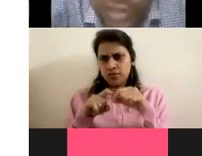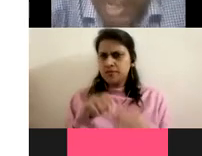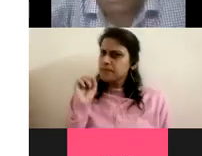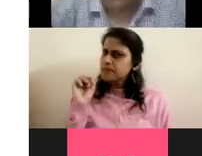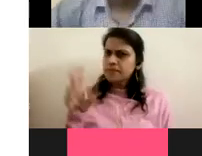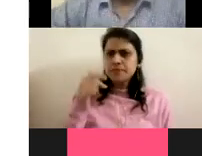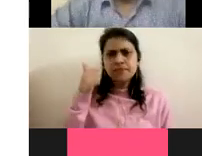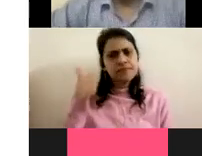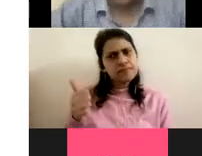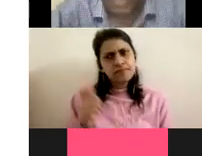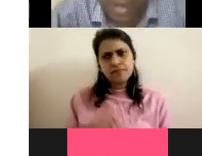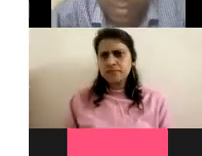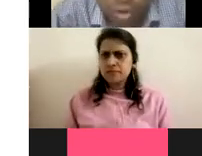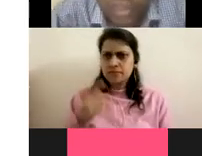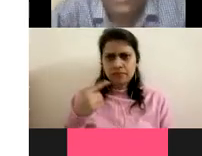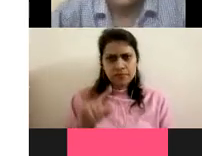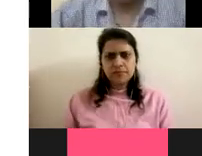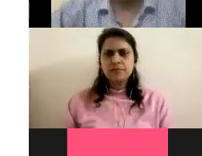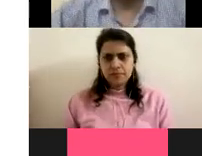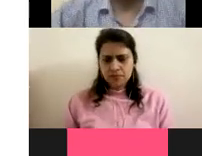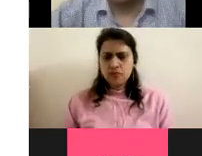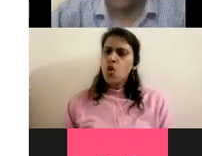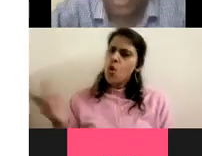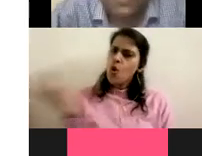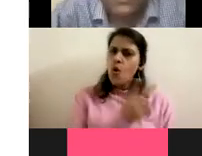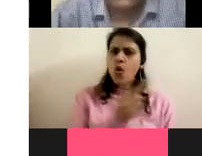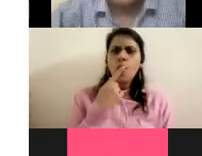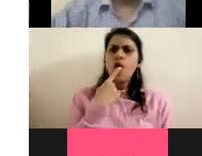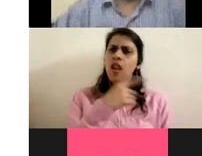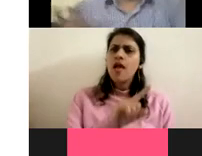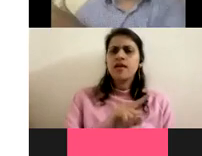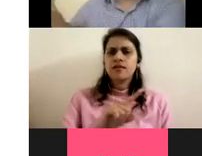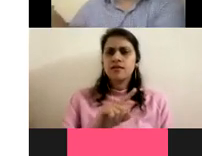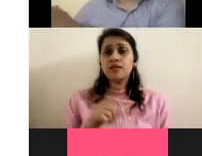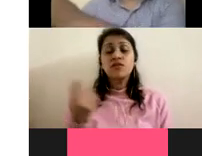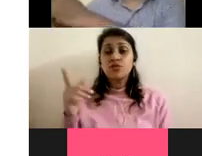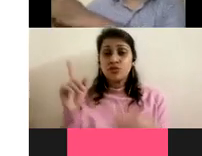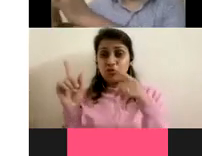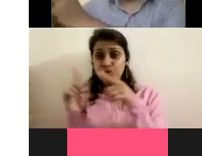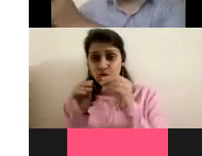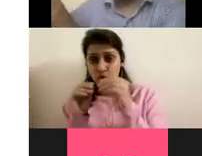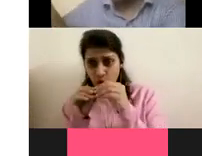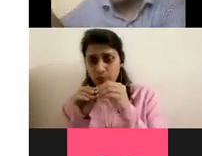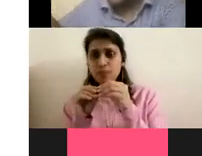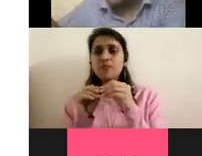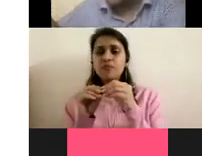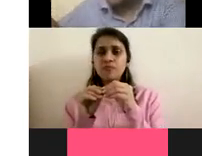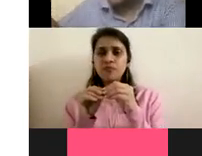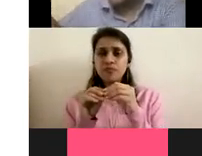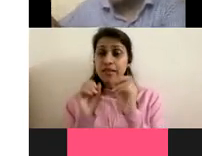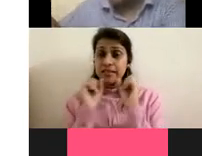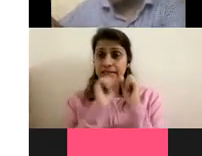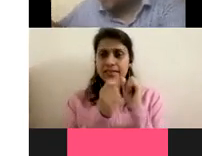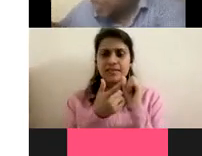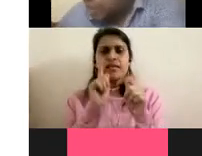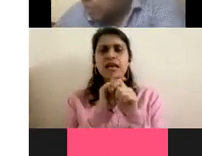परफेक्ट आपका और दोनों साक्षी, और इससे मैं पूरी तरह से सहमत हूँ. जॉब्स, हमें जॉब और जॉब का जो स्किल एबिलिटी